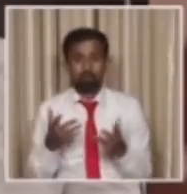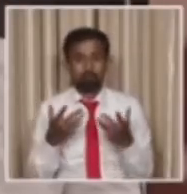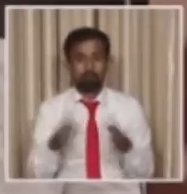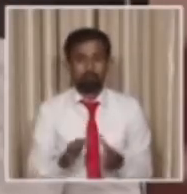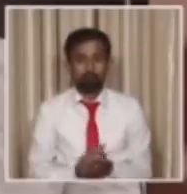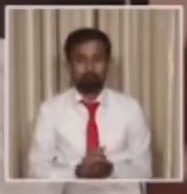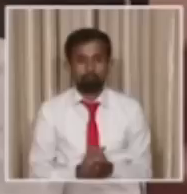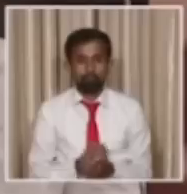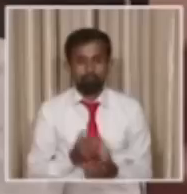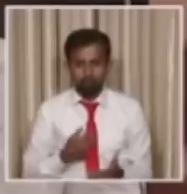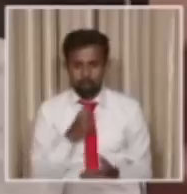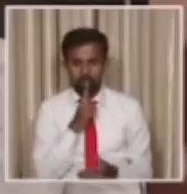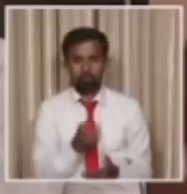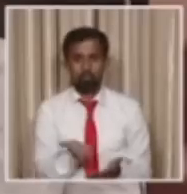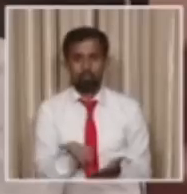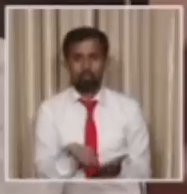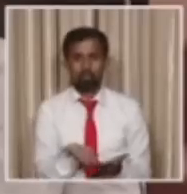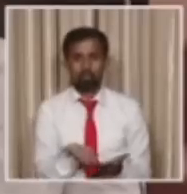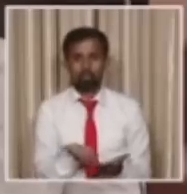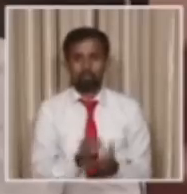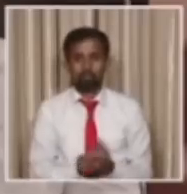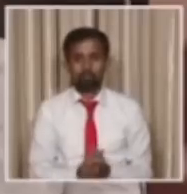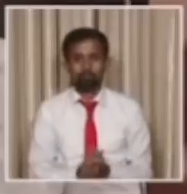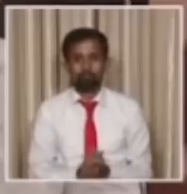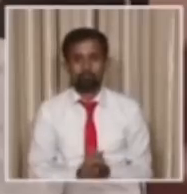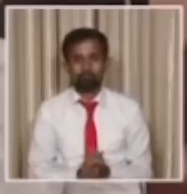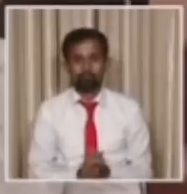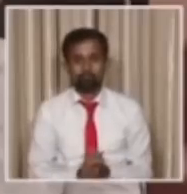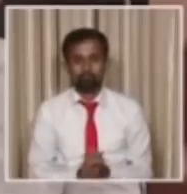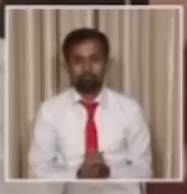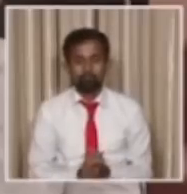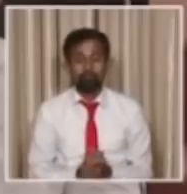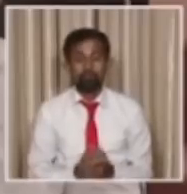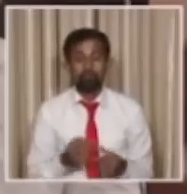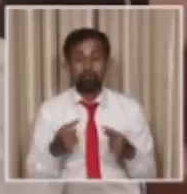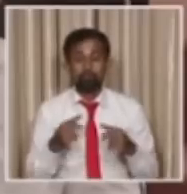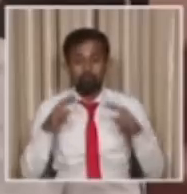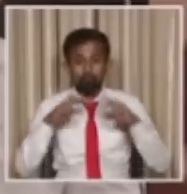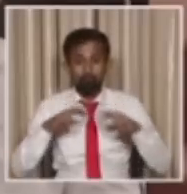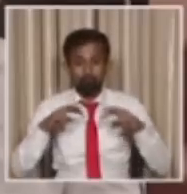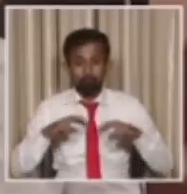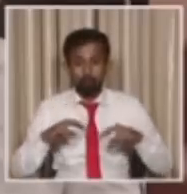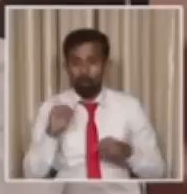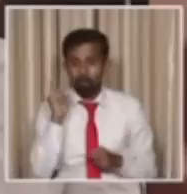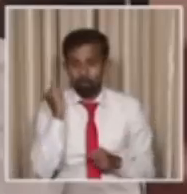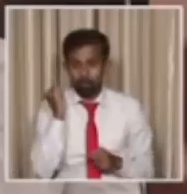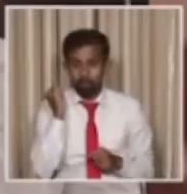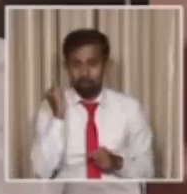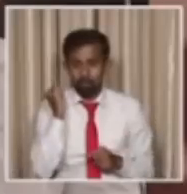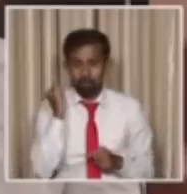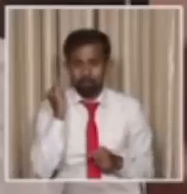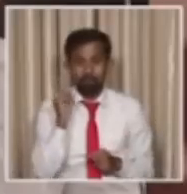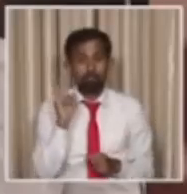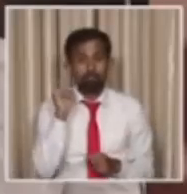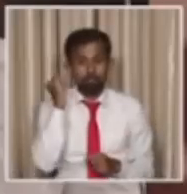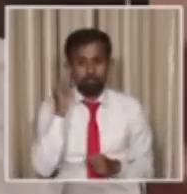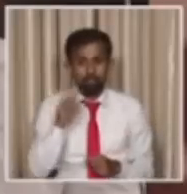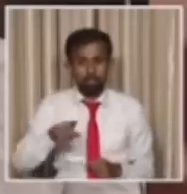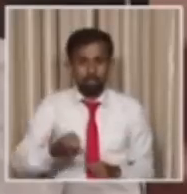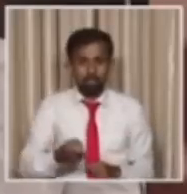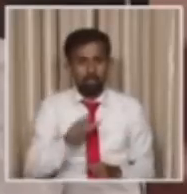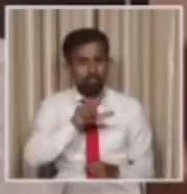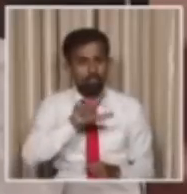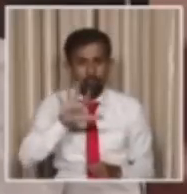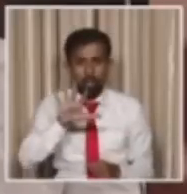විශ්‍රාම ගියා කියලා. ඔව්, ඉතින් ඒක මම දැන් කලින් කිව්වනේ. ඔව්. එතකොට අනිත් එක විමර්ශනය කරන නිලධාරීන්